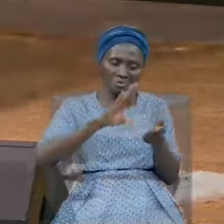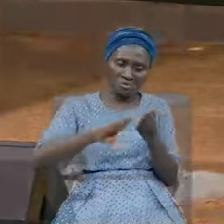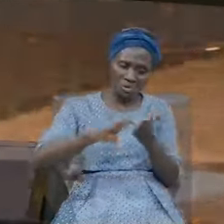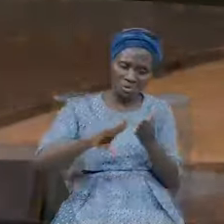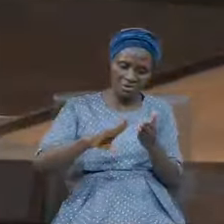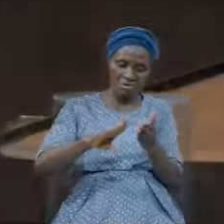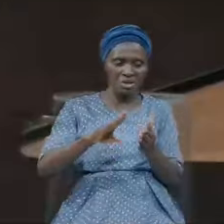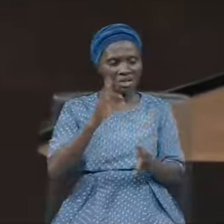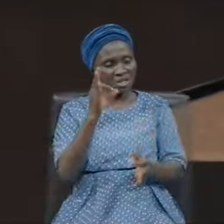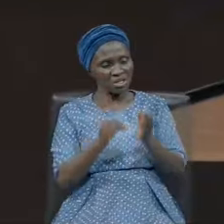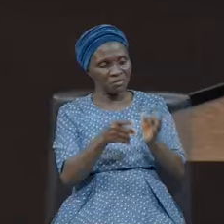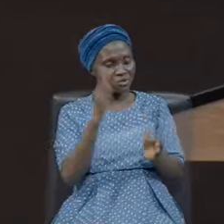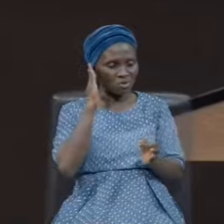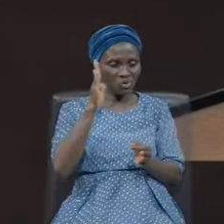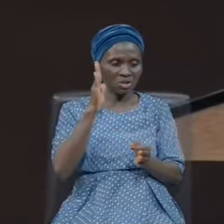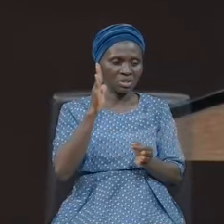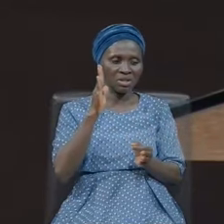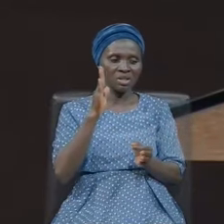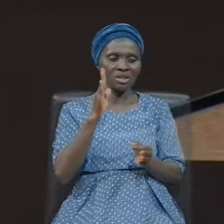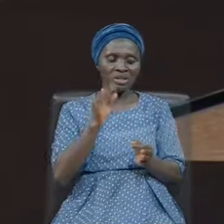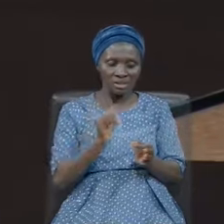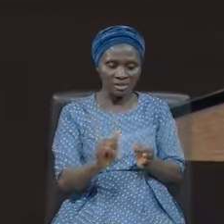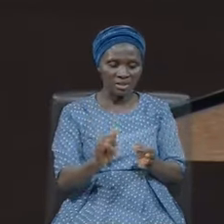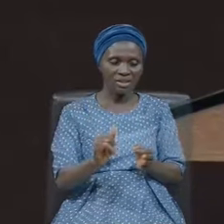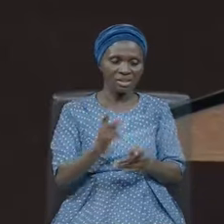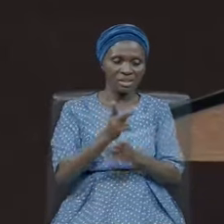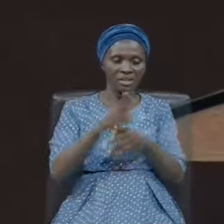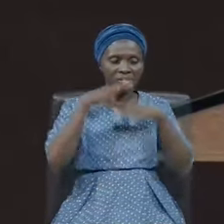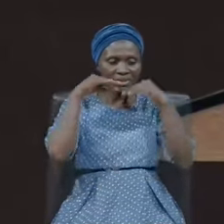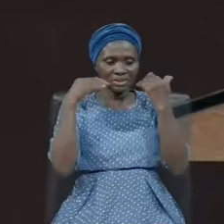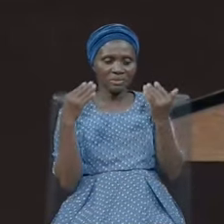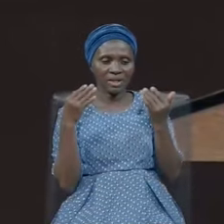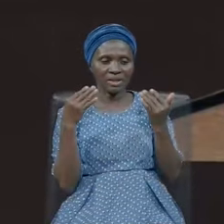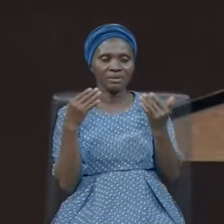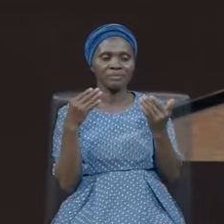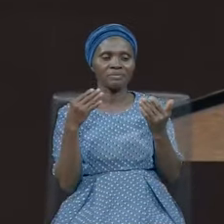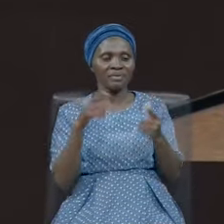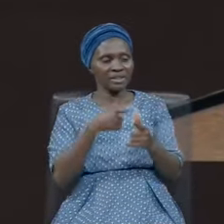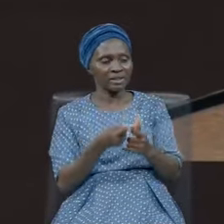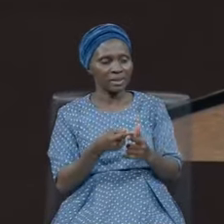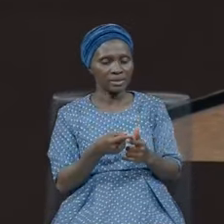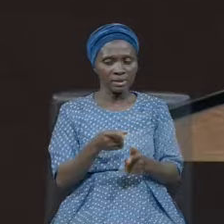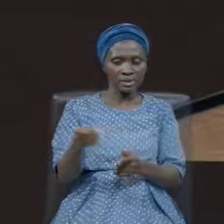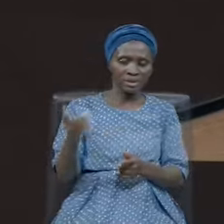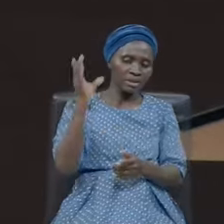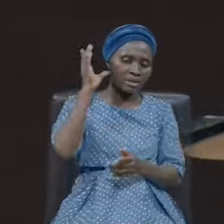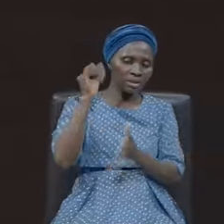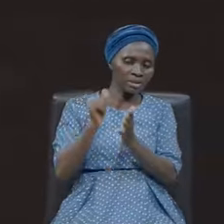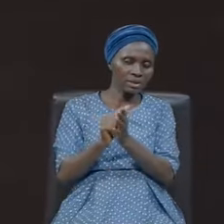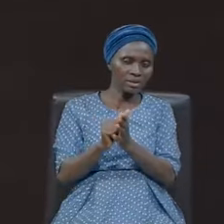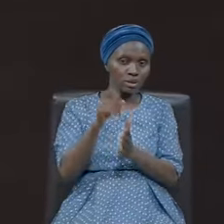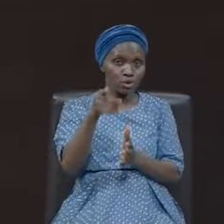qu'il va fermer les yeux sur cela? Est-ce qu'il va garder sa position et là, il apprenne que